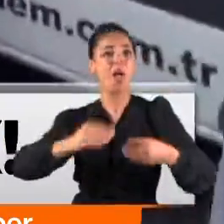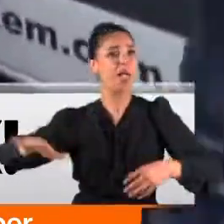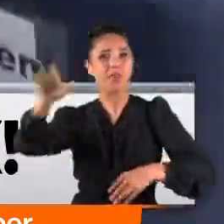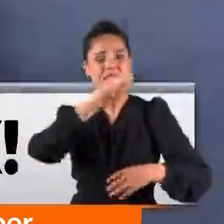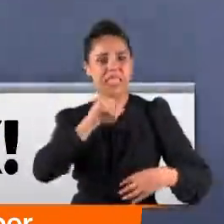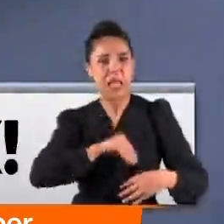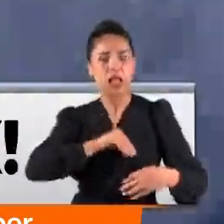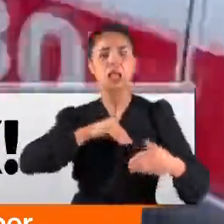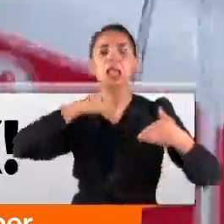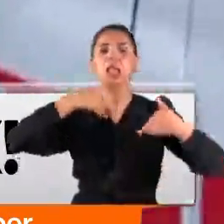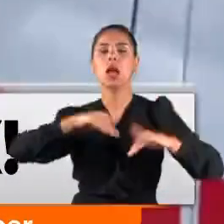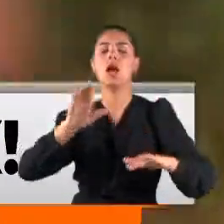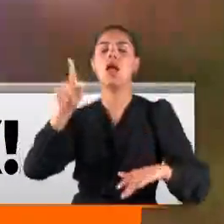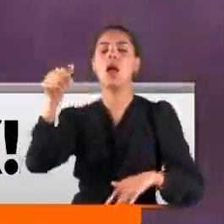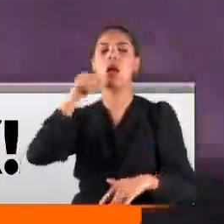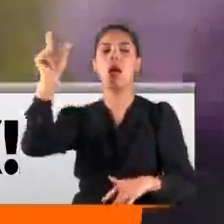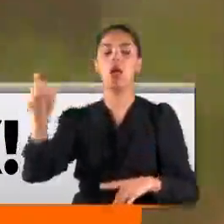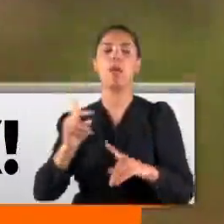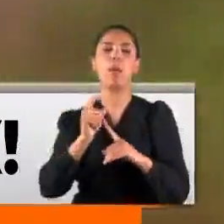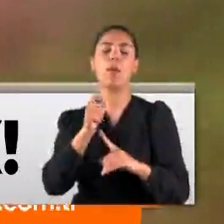İbrahim Tatlıses barış yok dedi.